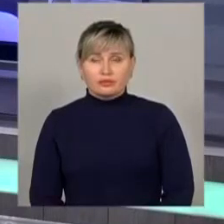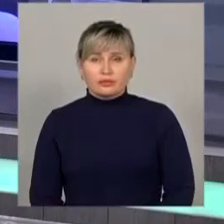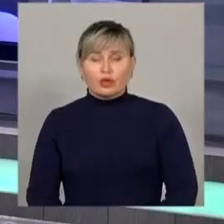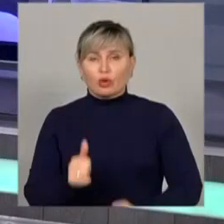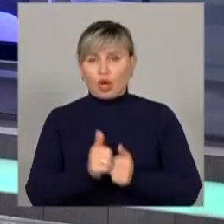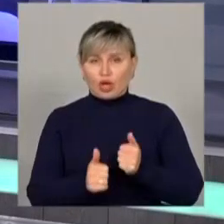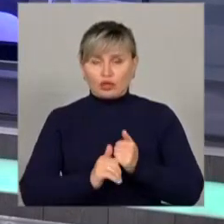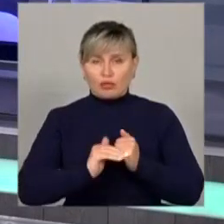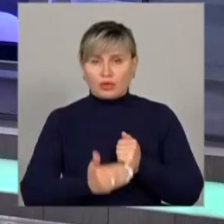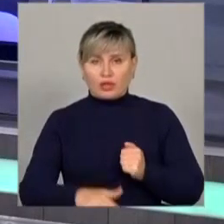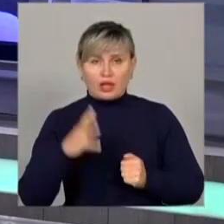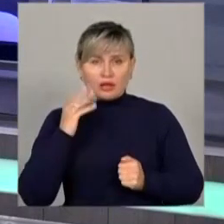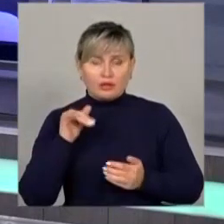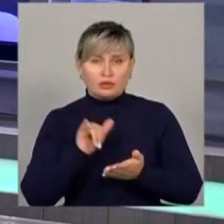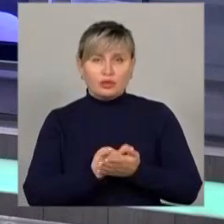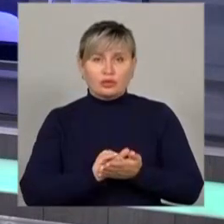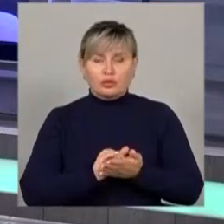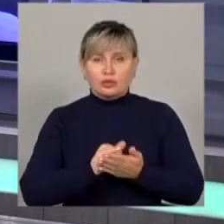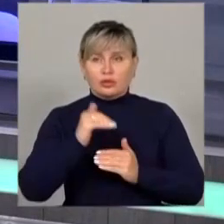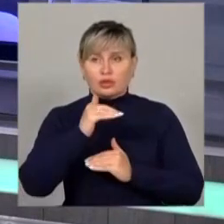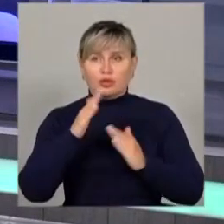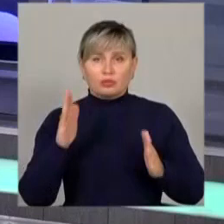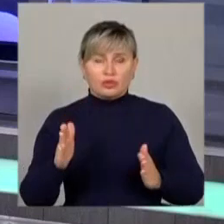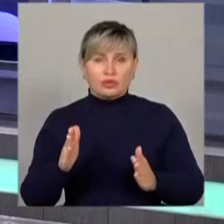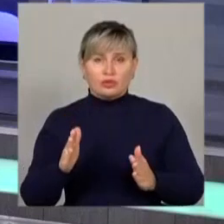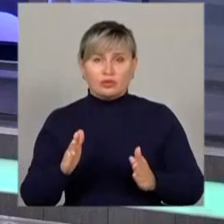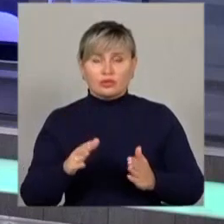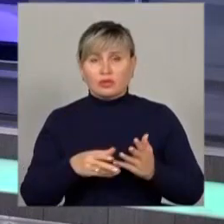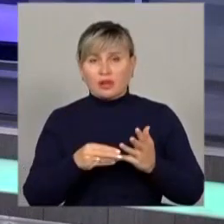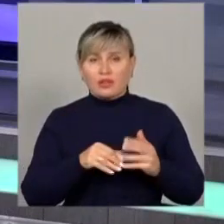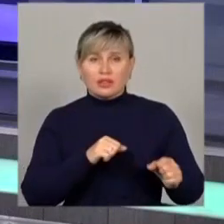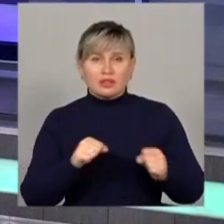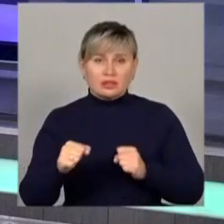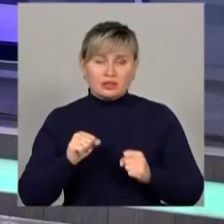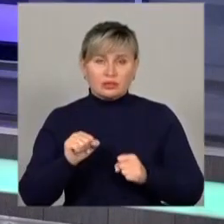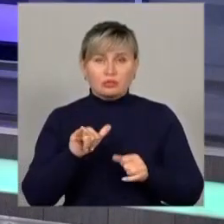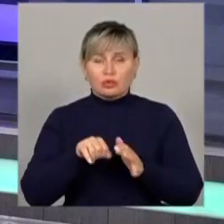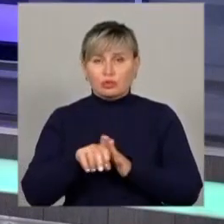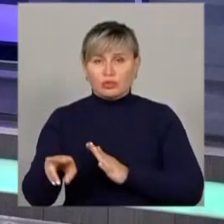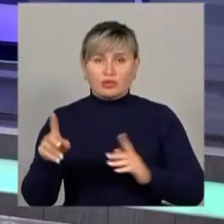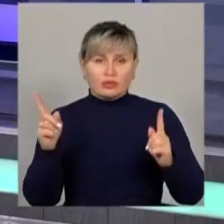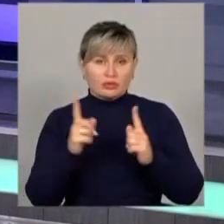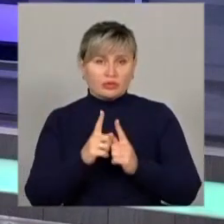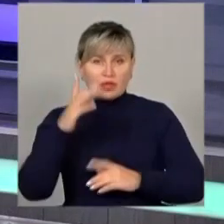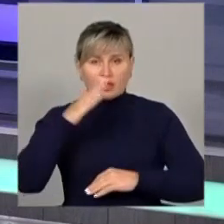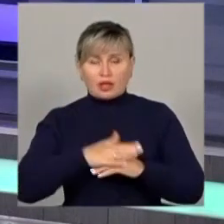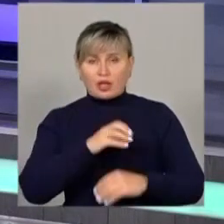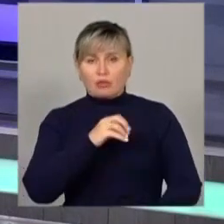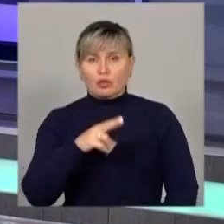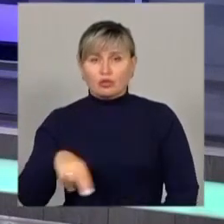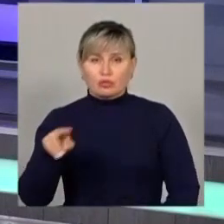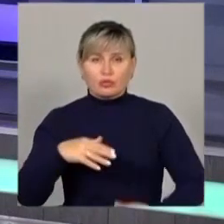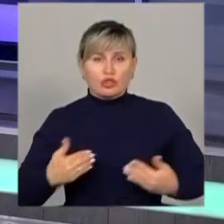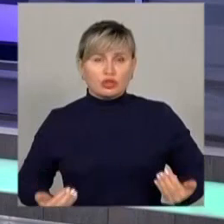У каждого подъезда Алматы установят таблички со схемой эвакуации при землетрясениях. Об этом стало известно на встрече акима мегаполиса Ербулата Дусаева